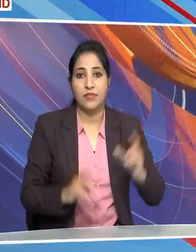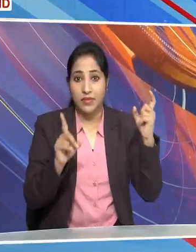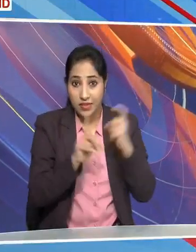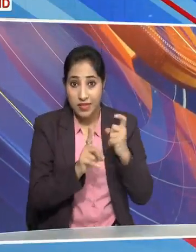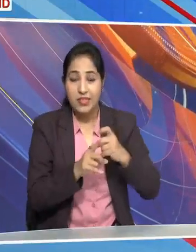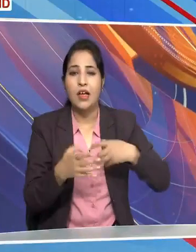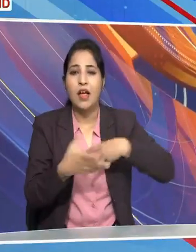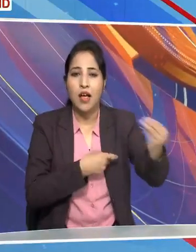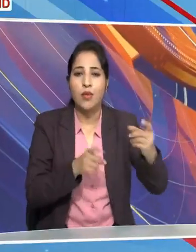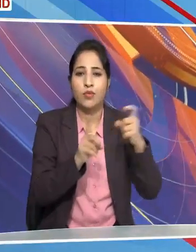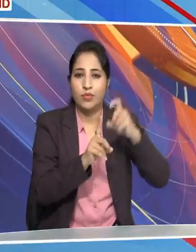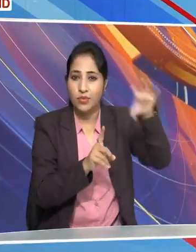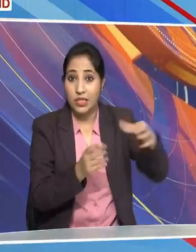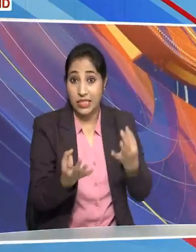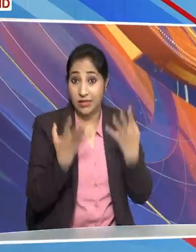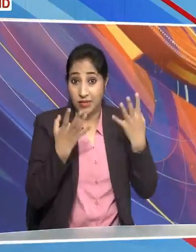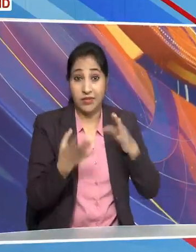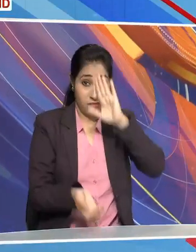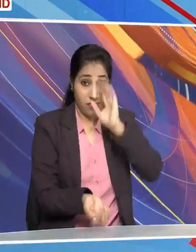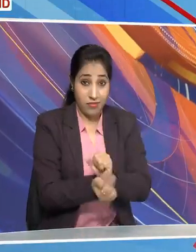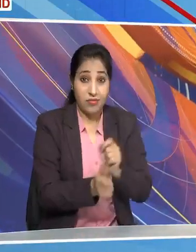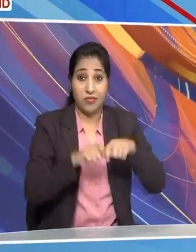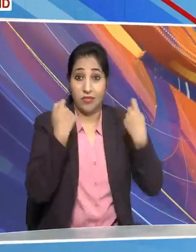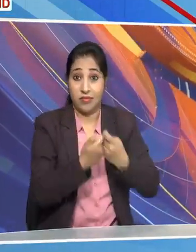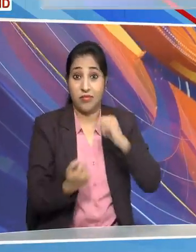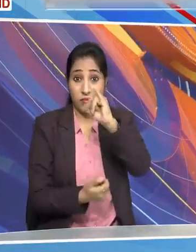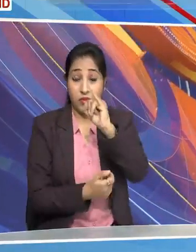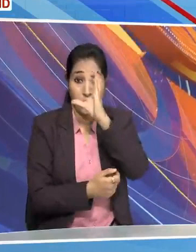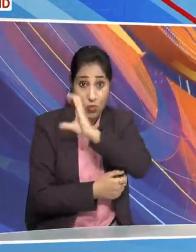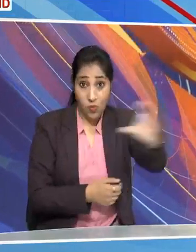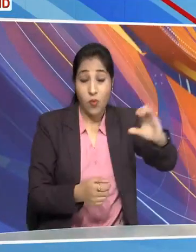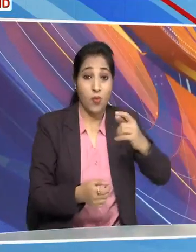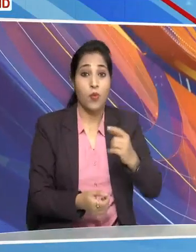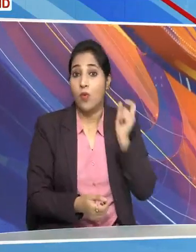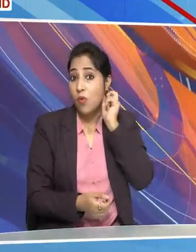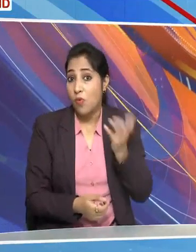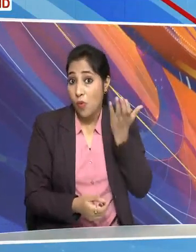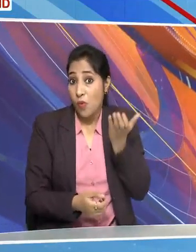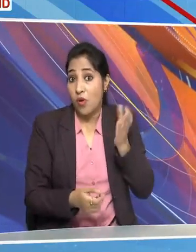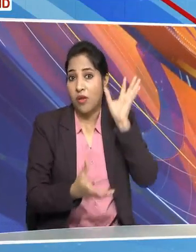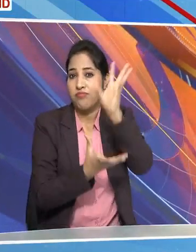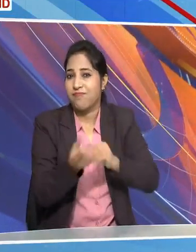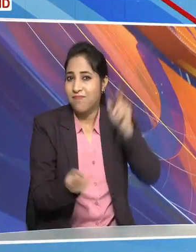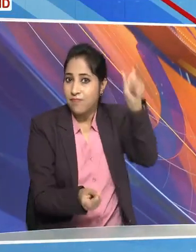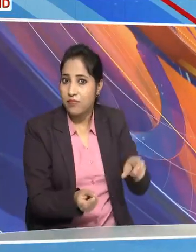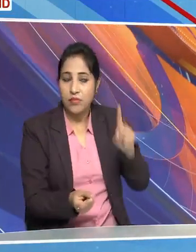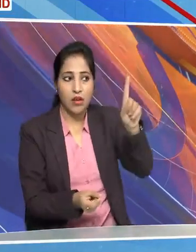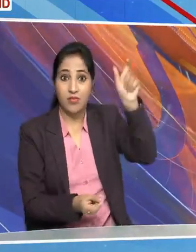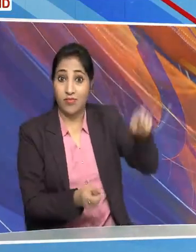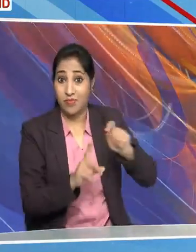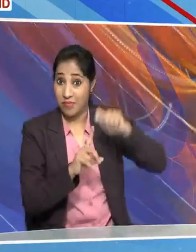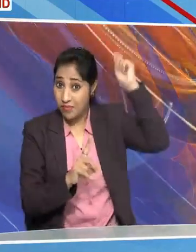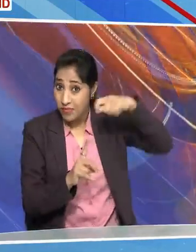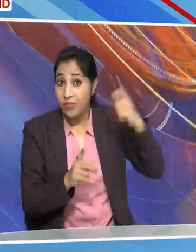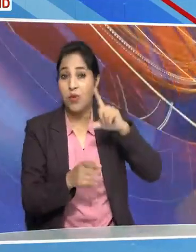दिल्ली के बाहरी जिले की स्पेशल स्टाफ पुलिस टीम ने 6 करोड़ के गोल्ड प्लेट की ठगी करने के मामले में एक आरोपी को पंजाब के लुधियाना